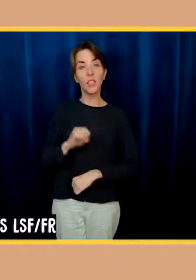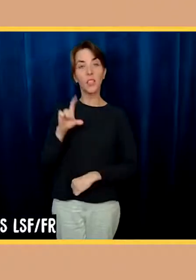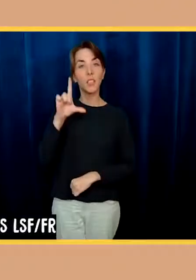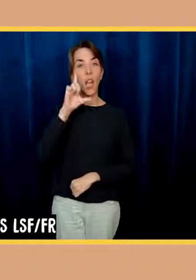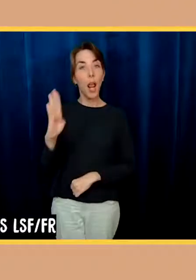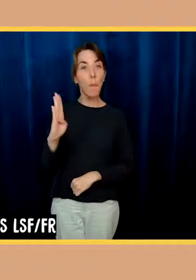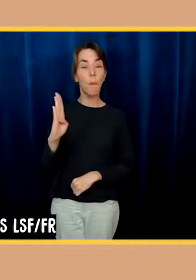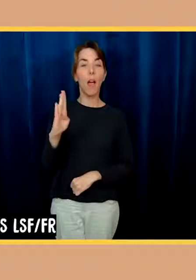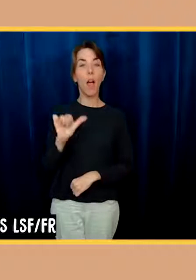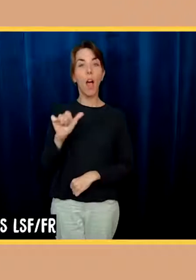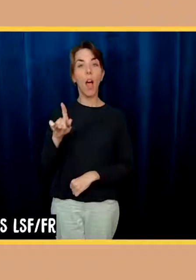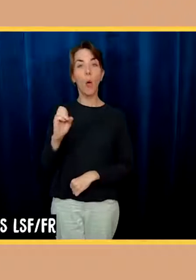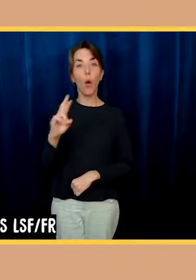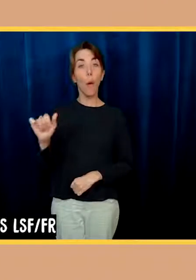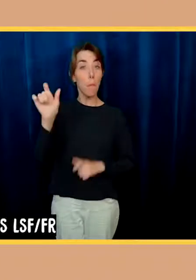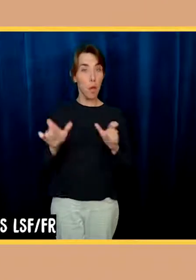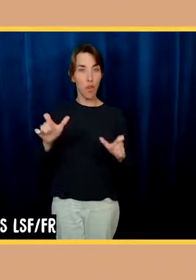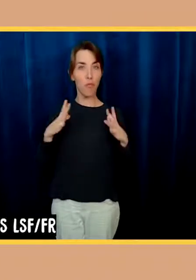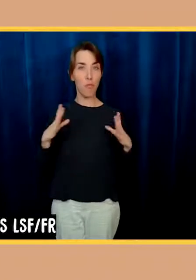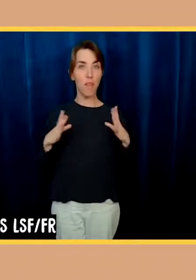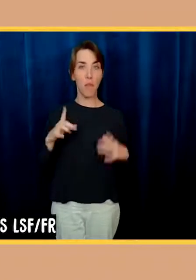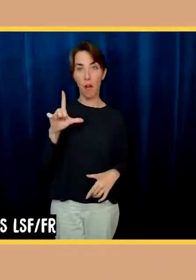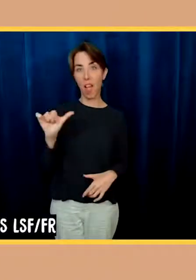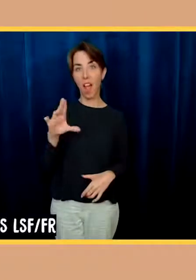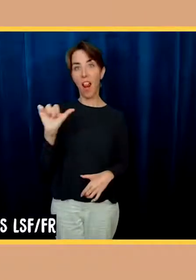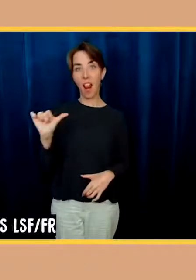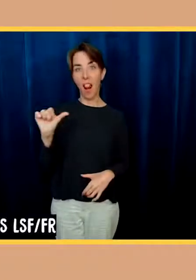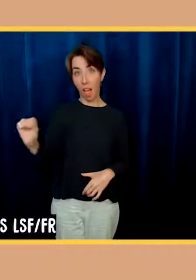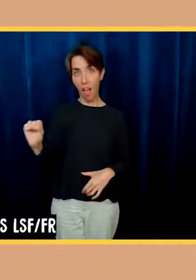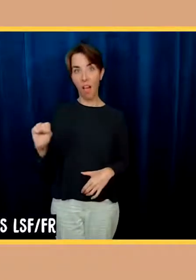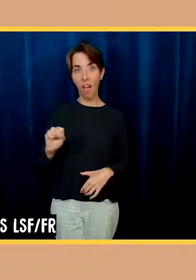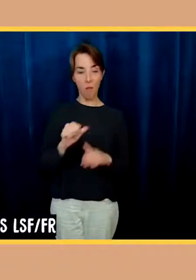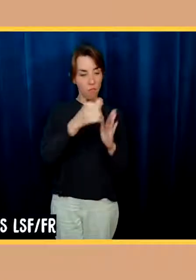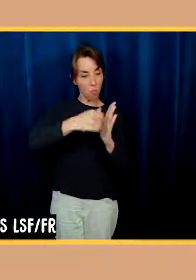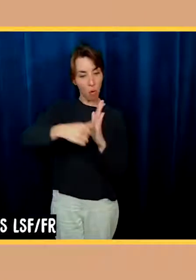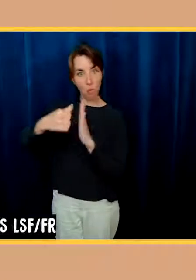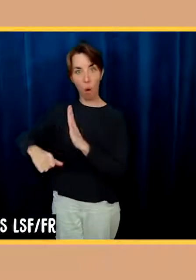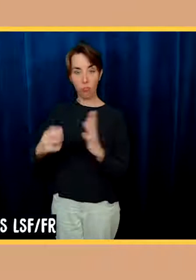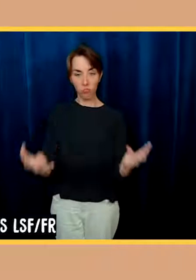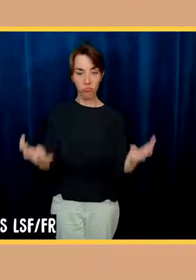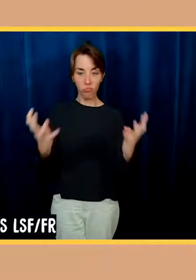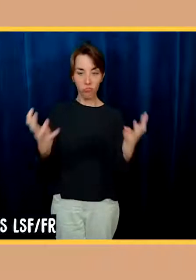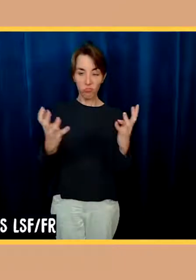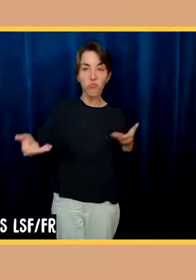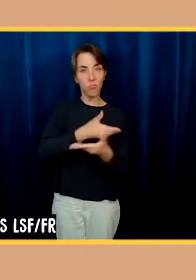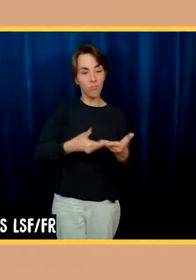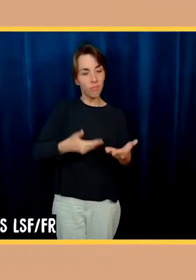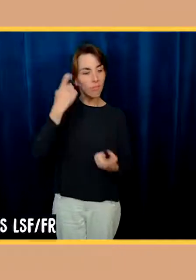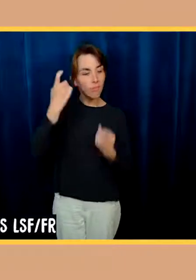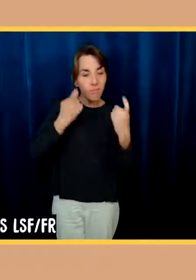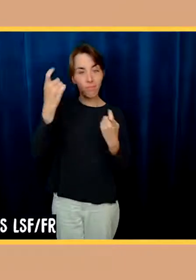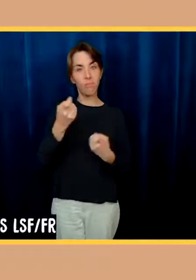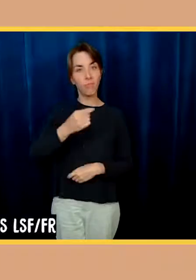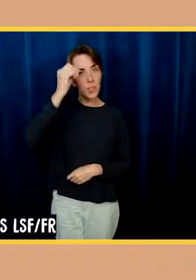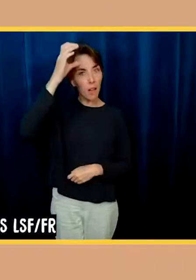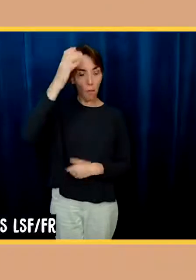LALA, nos bénévoles, sont invités chaque mois à échanger, explorer et questionner des formes de savoir pluriel